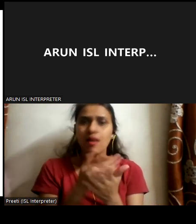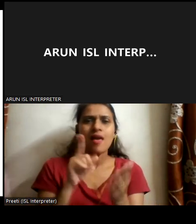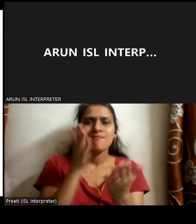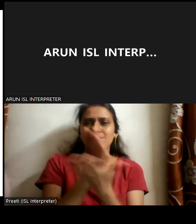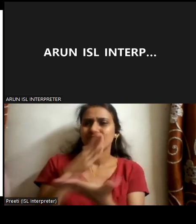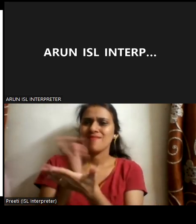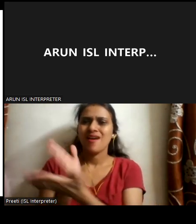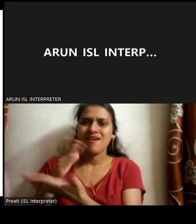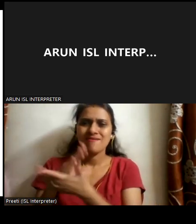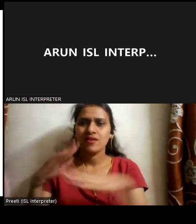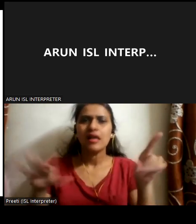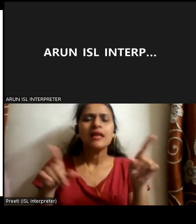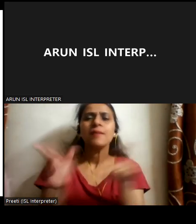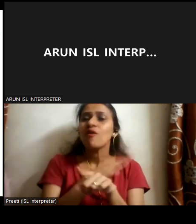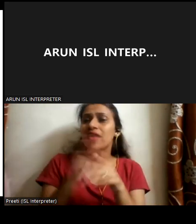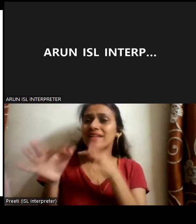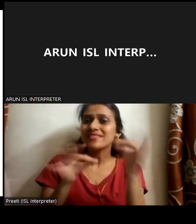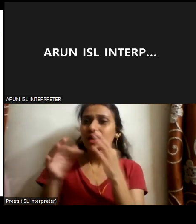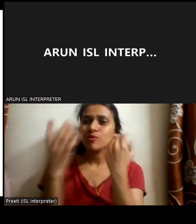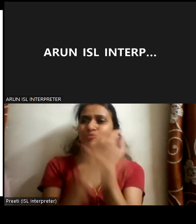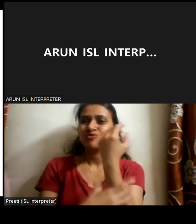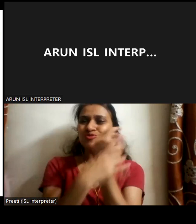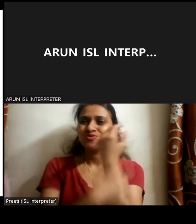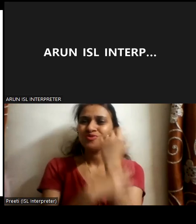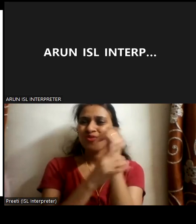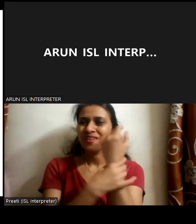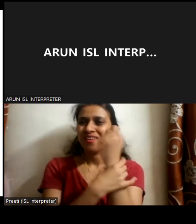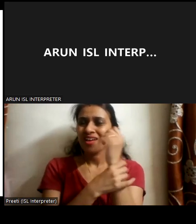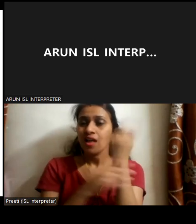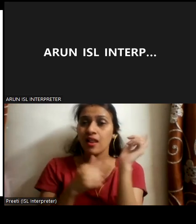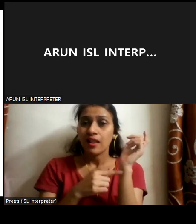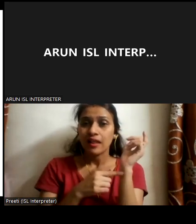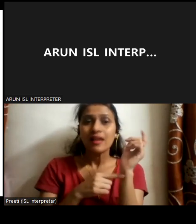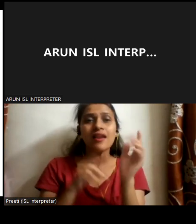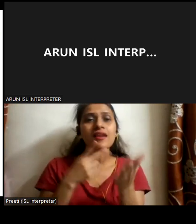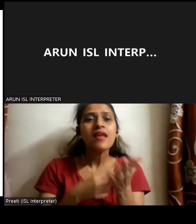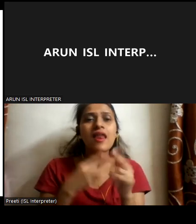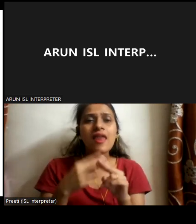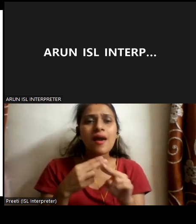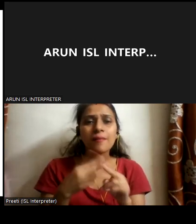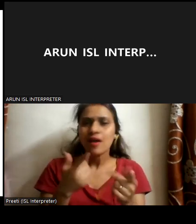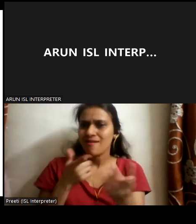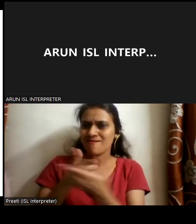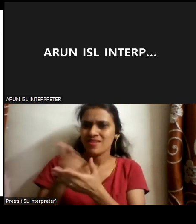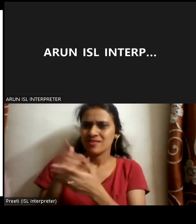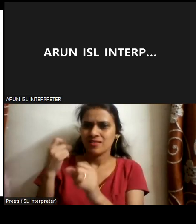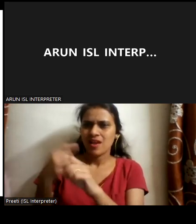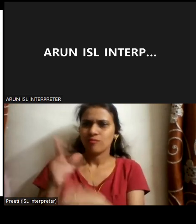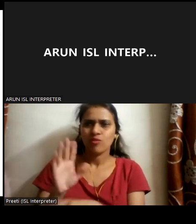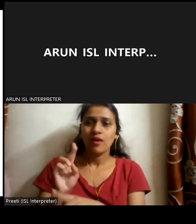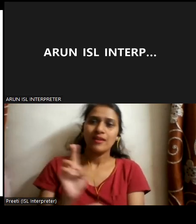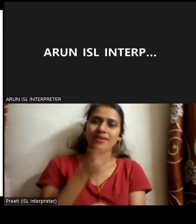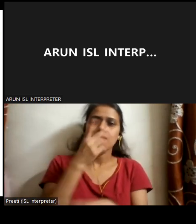चूड़ियों की फैक्ट्री की बात कर रहे थे ना, तो वो आर्टिसंस है, दैट इज नॉट एग्रीकल्चरल एक्टिविटी. सो देयर